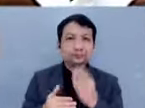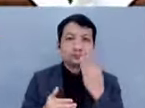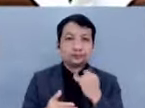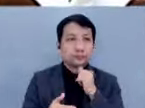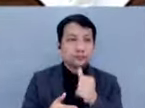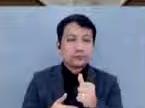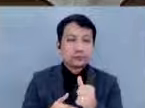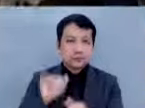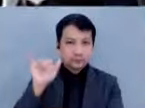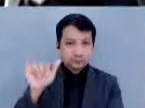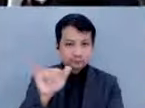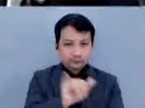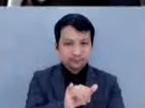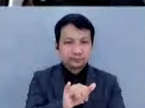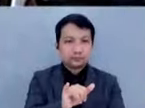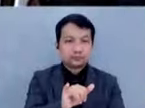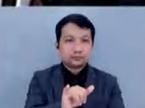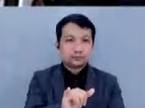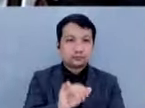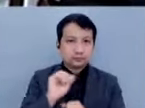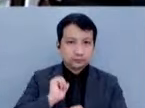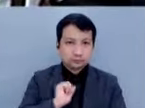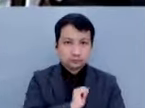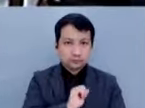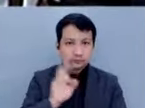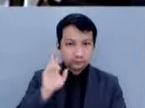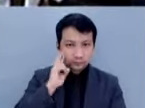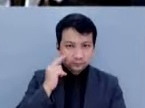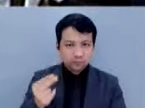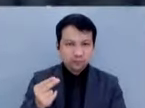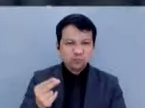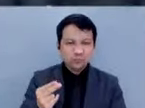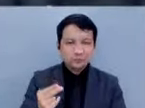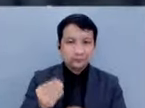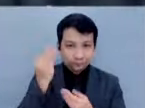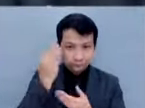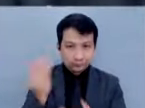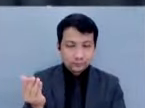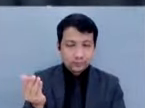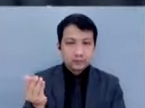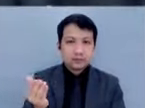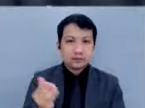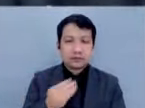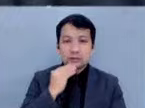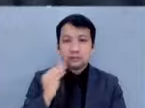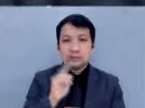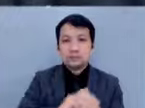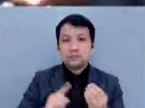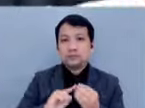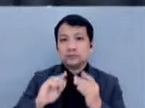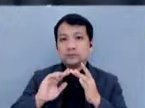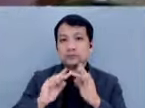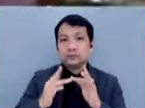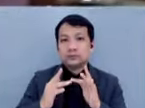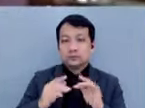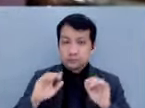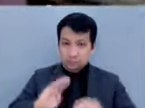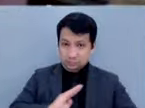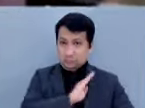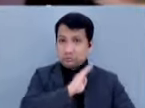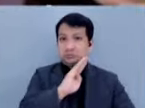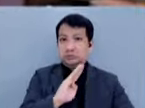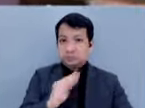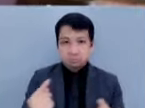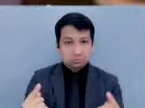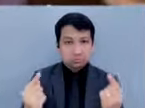mga pagdinig. Kaya si Senator Risa Hontiveros binanatan ang mga pahayag ni Kibuloy online. Kung matapang daw talaga si Kibuloy,